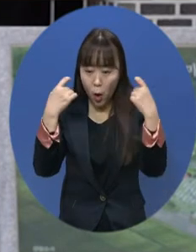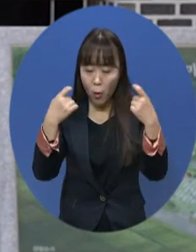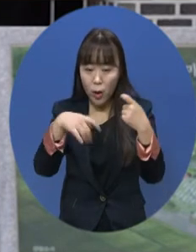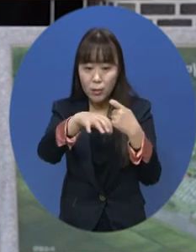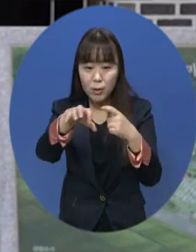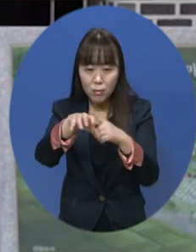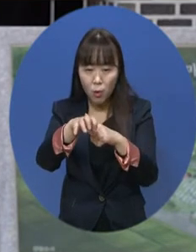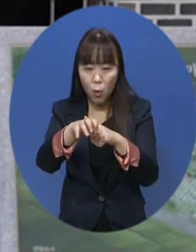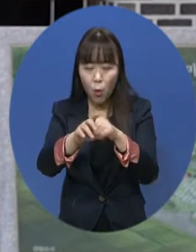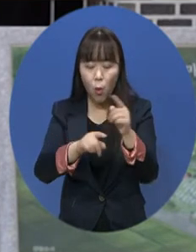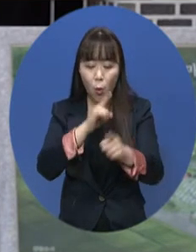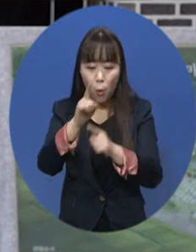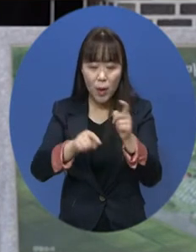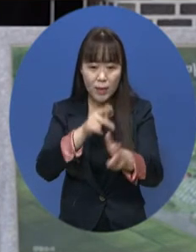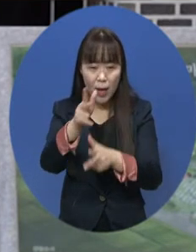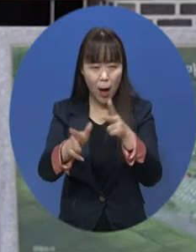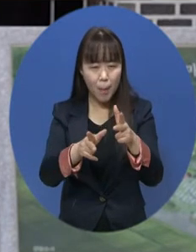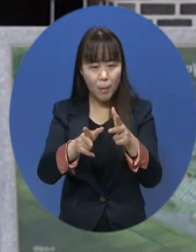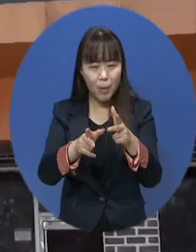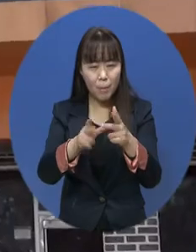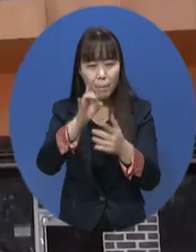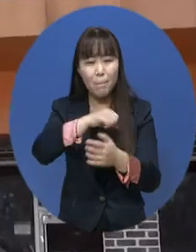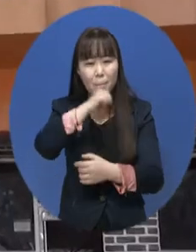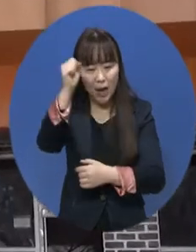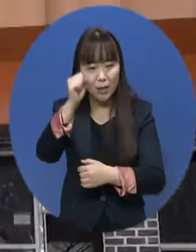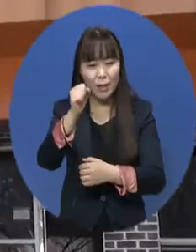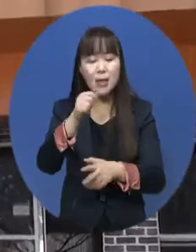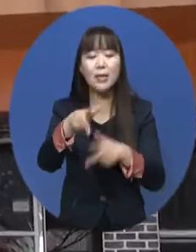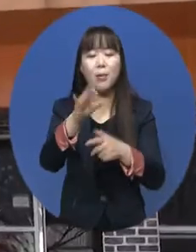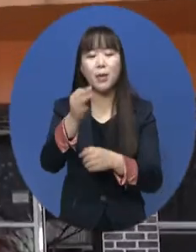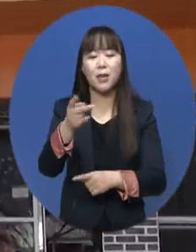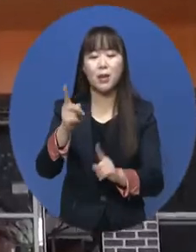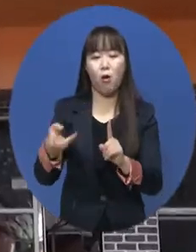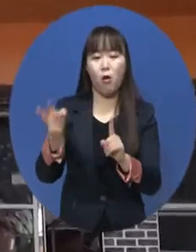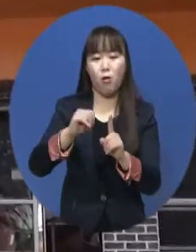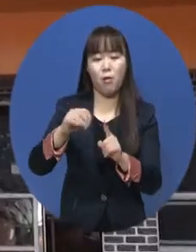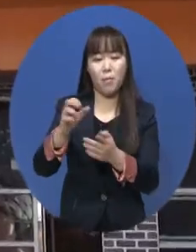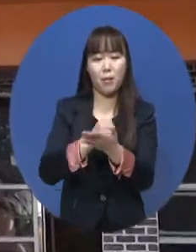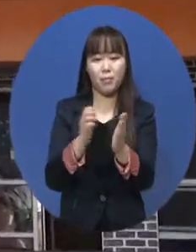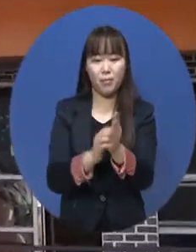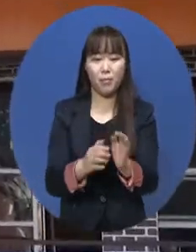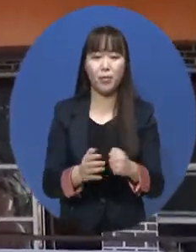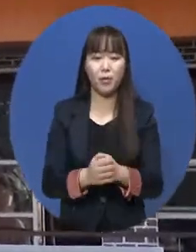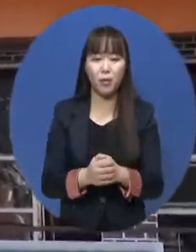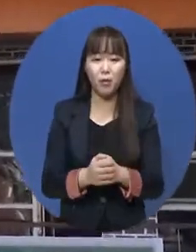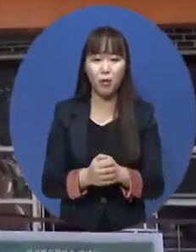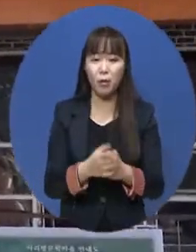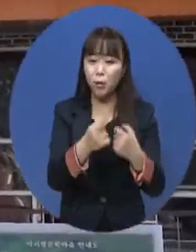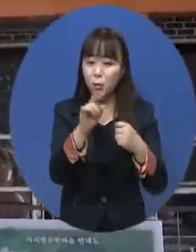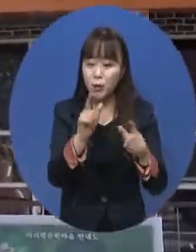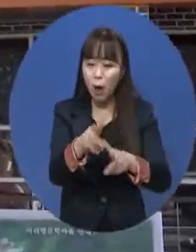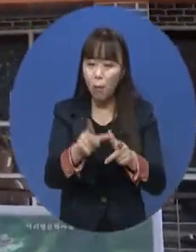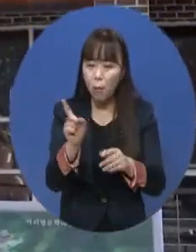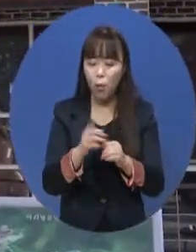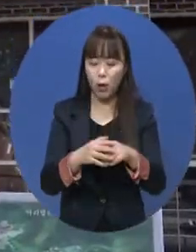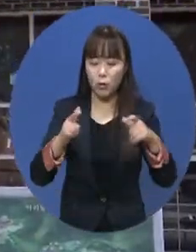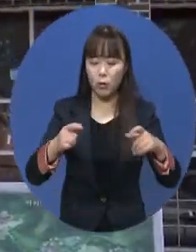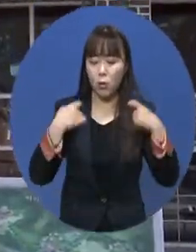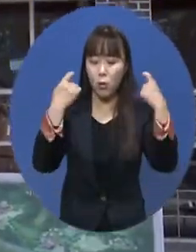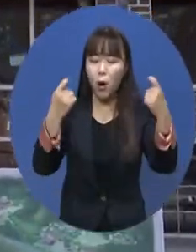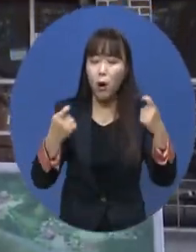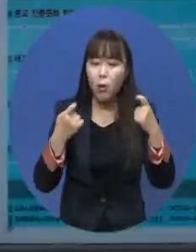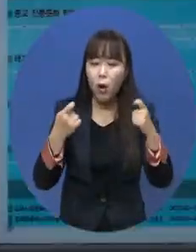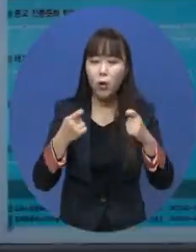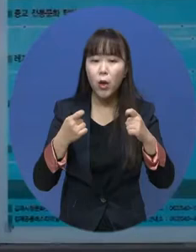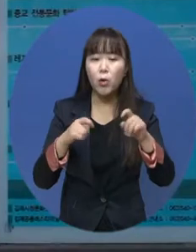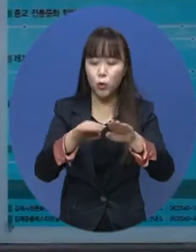선정돼 사업비 1억 원을 확보했습니다. 강소형 잠재관광지 발굴 육성 사업은 지역 관광의